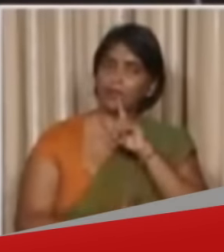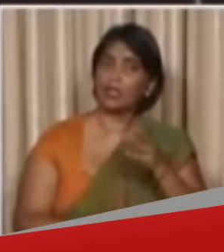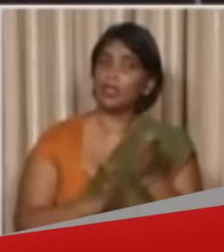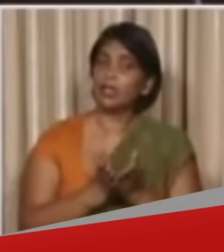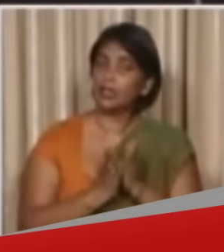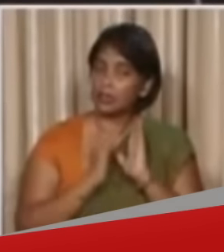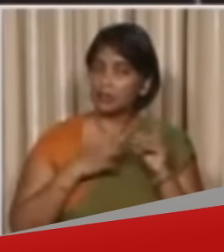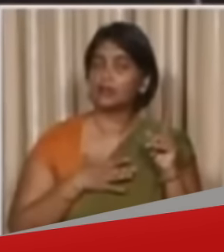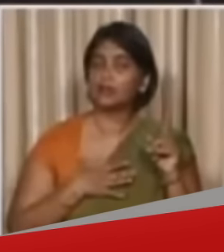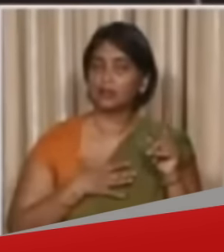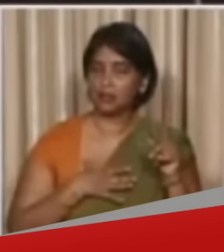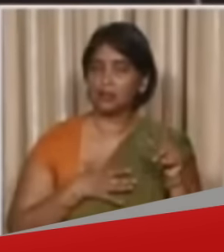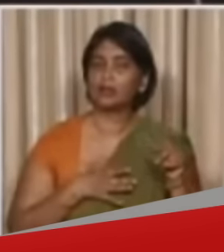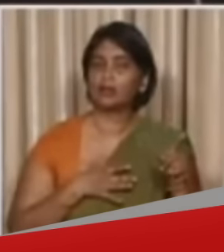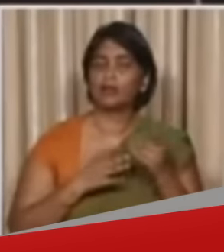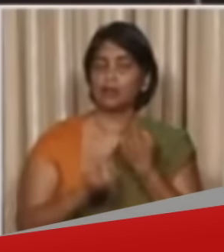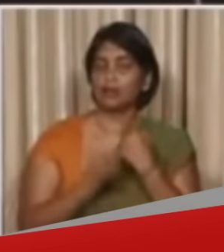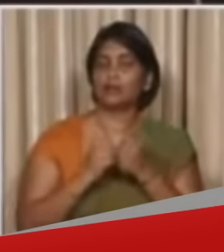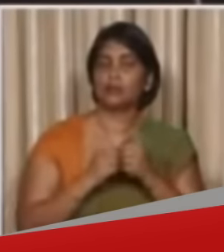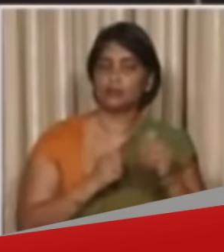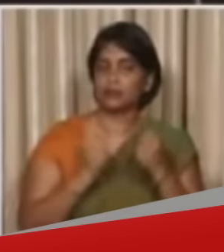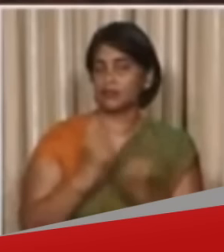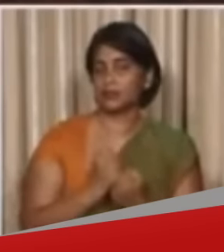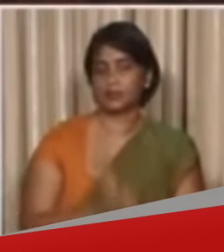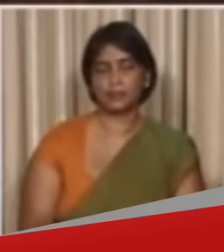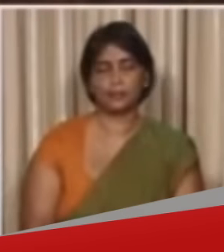ඉන්දියාව සූදානම් මේ පරීක්ෂණ වලට සහාය ලබා දෙන්න